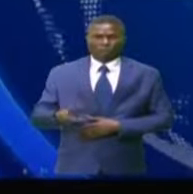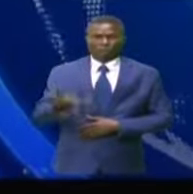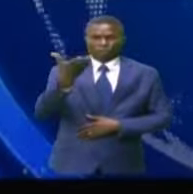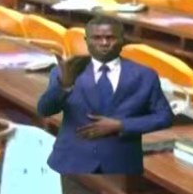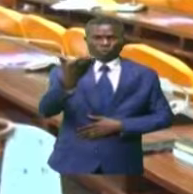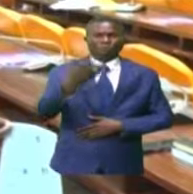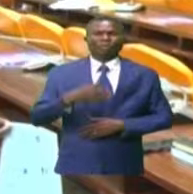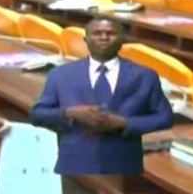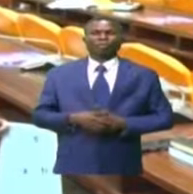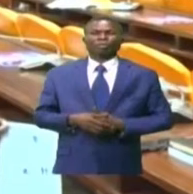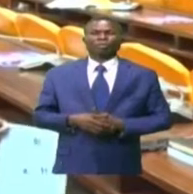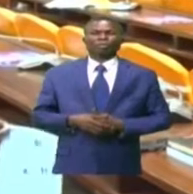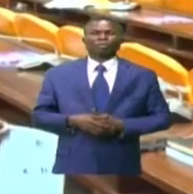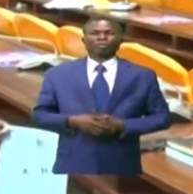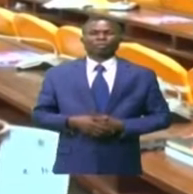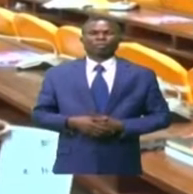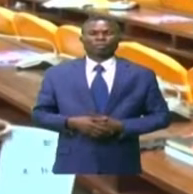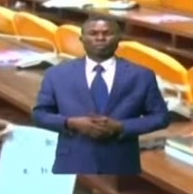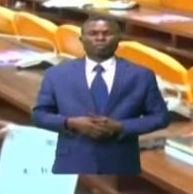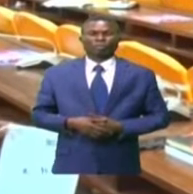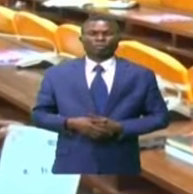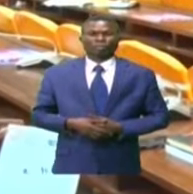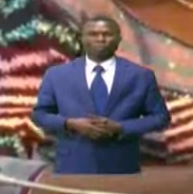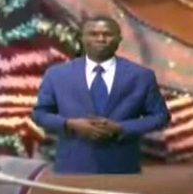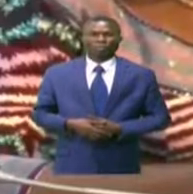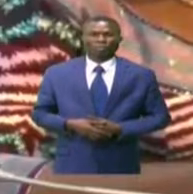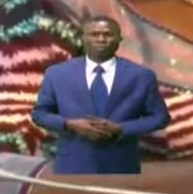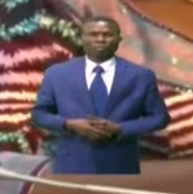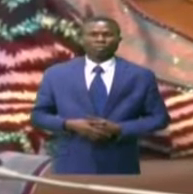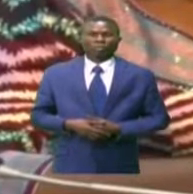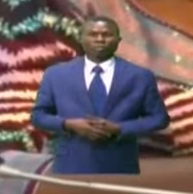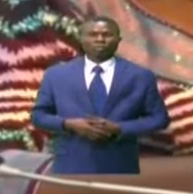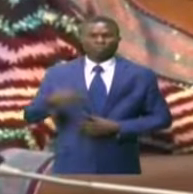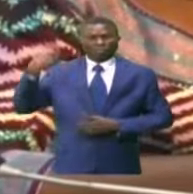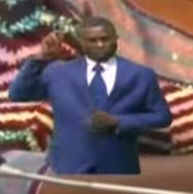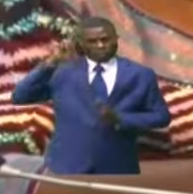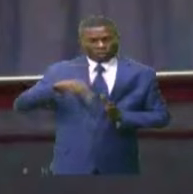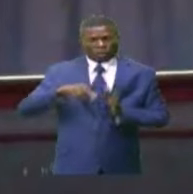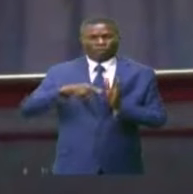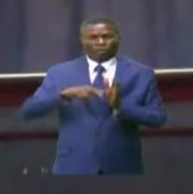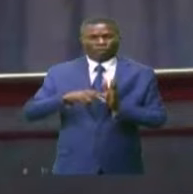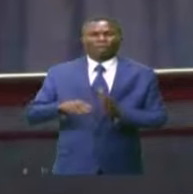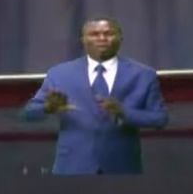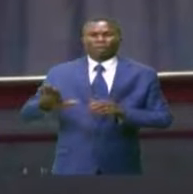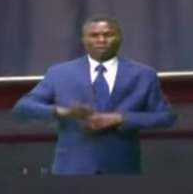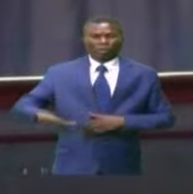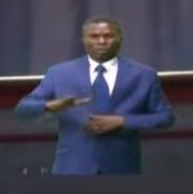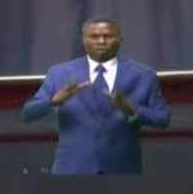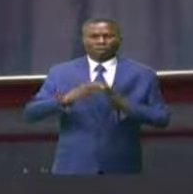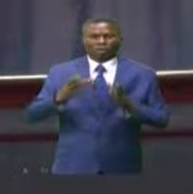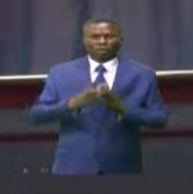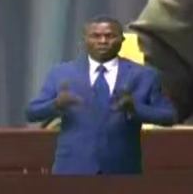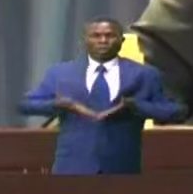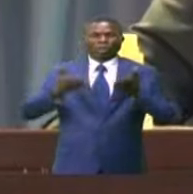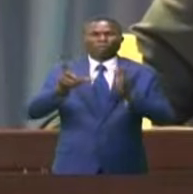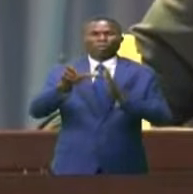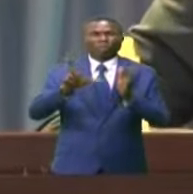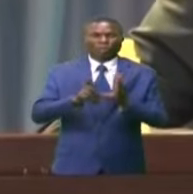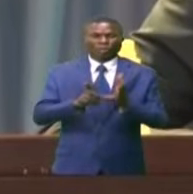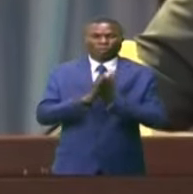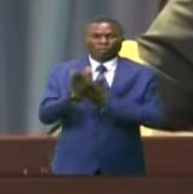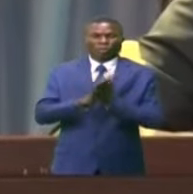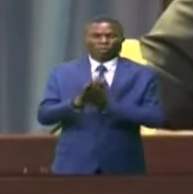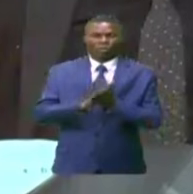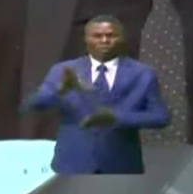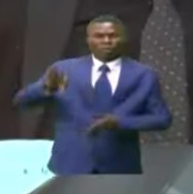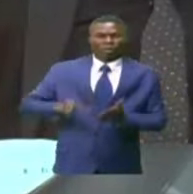Mouemba. En attendant de prendre les avis contraires du gouvernement de la République en rapport avec la proposition de loi relative aux